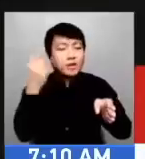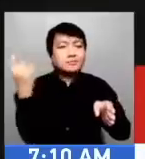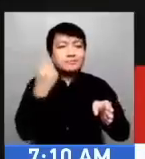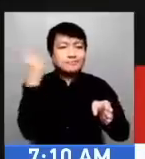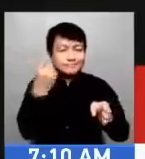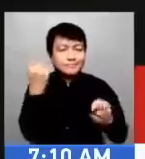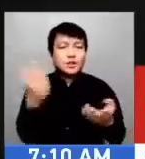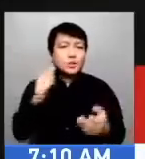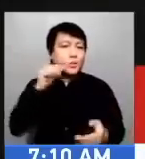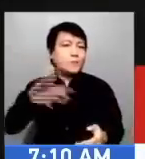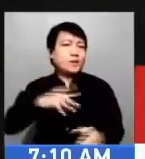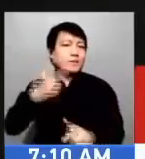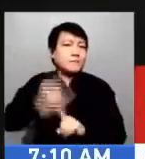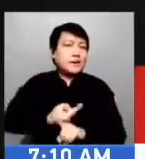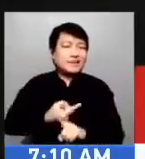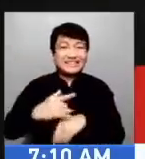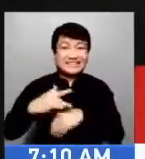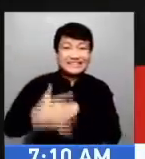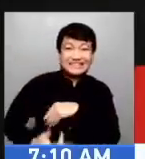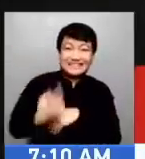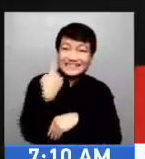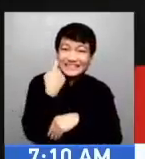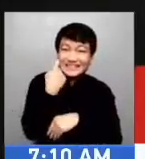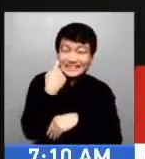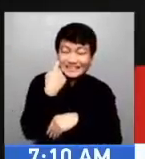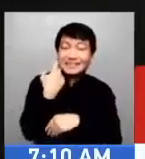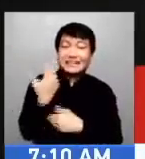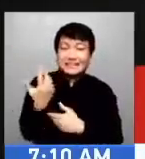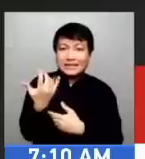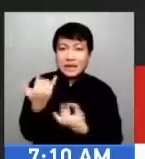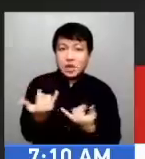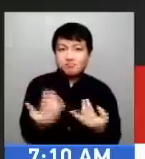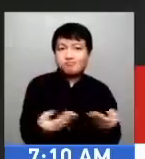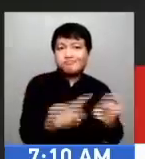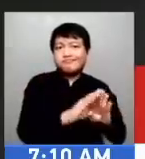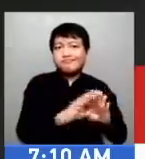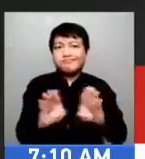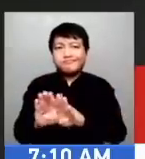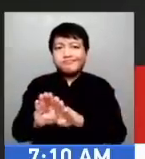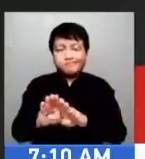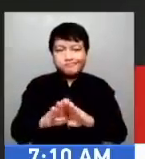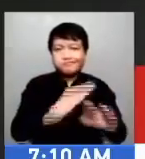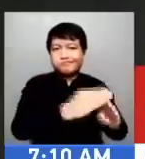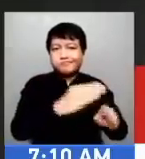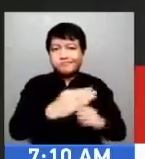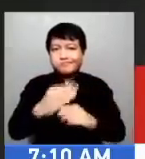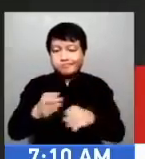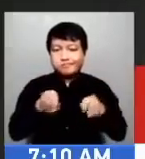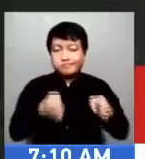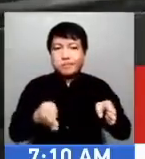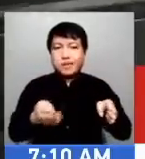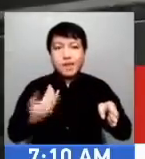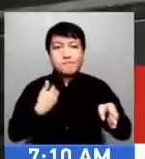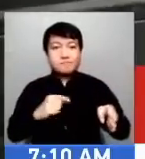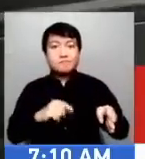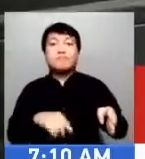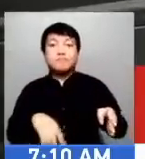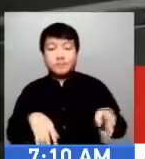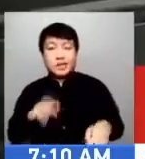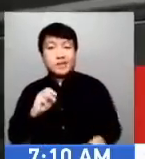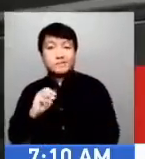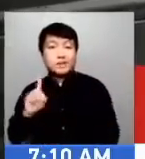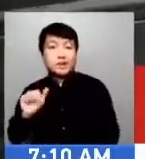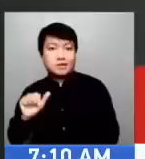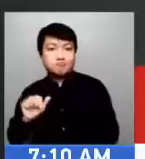Madaling araw pa lang kanina, isinara na ang bahagi ng Visayas Avenue. May traffic enforcers na rin na nagbabantay. Sinimula na rin ang